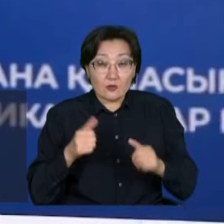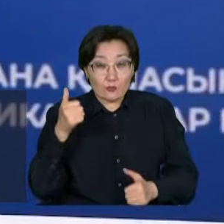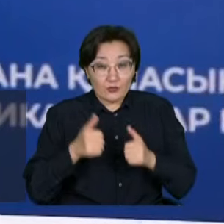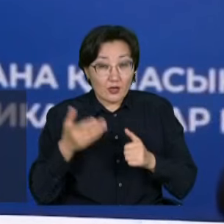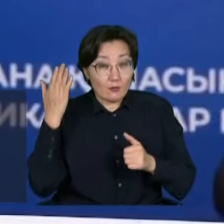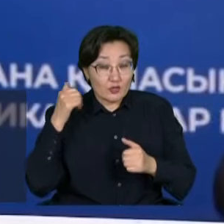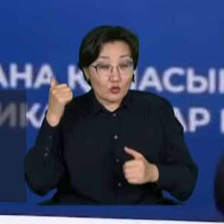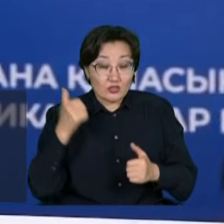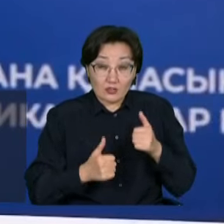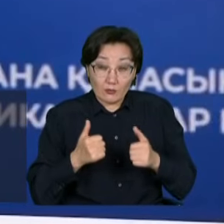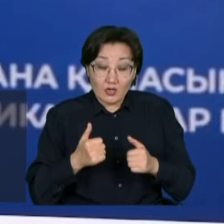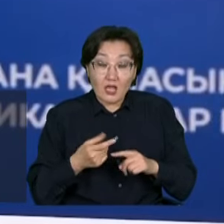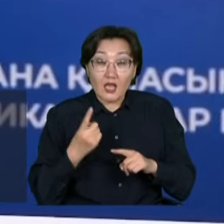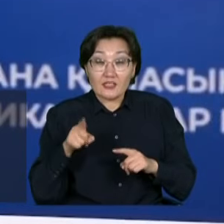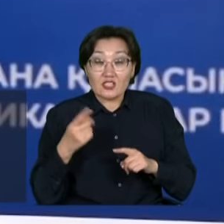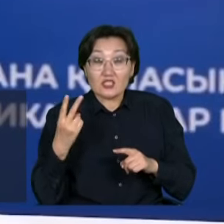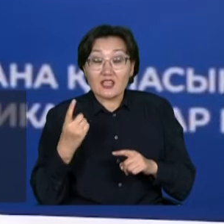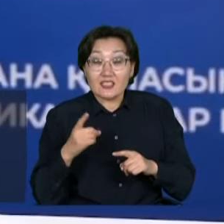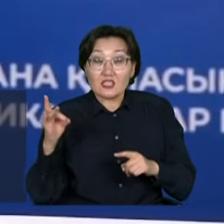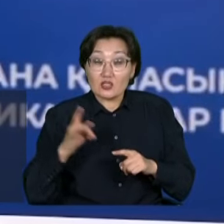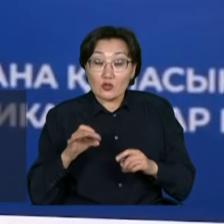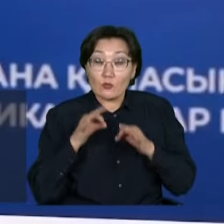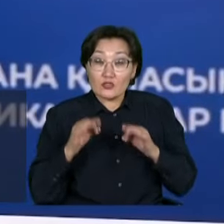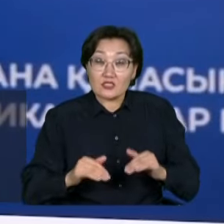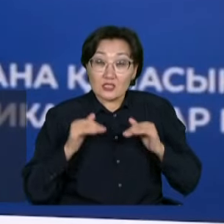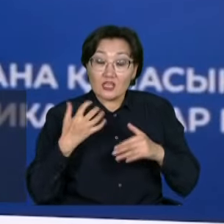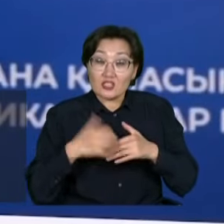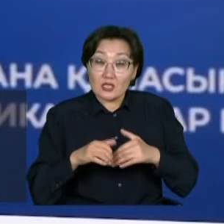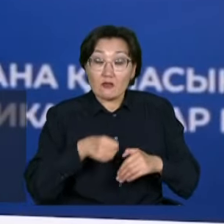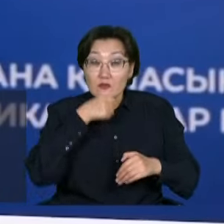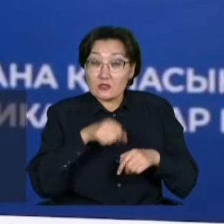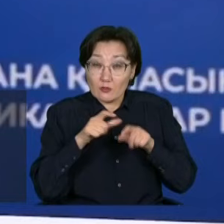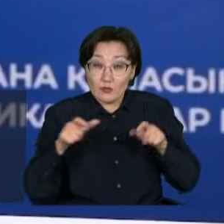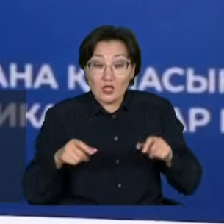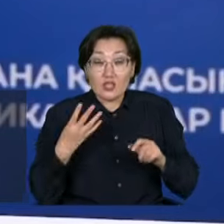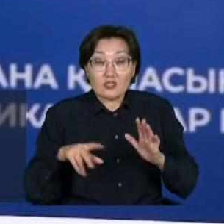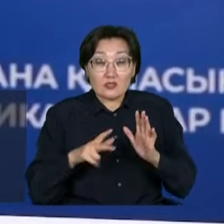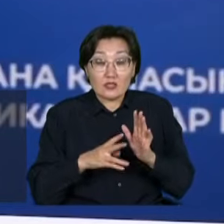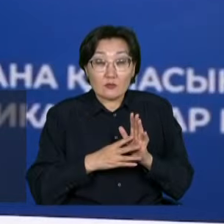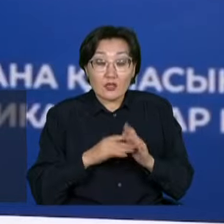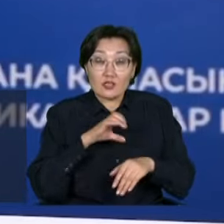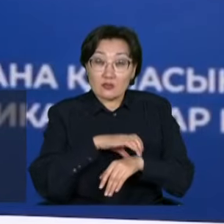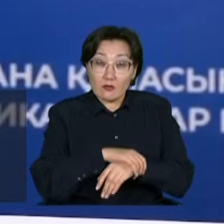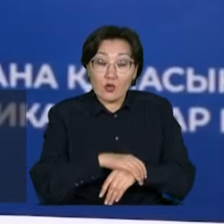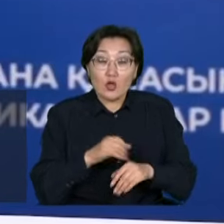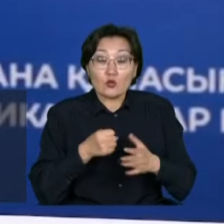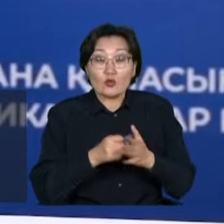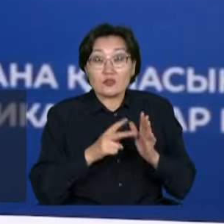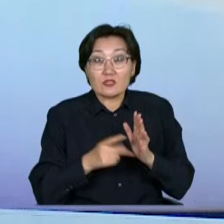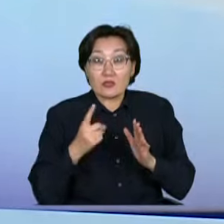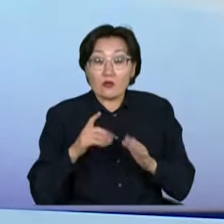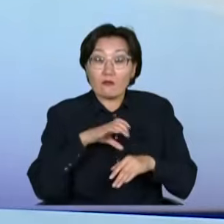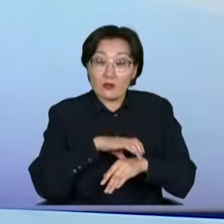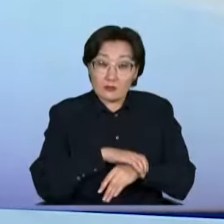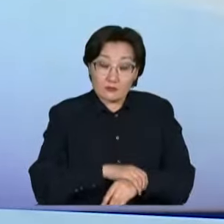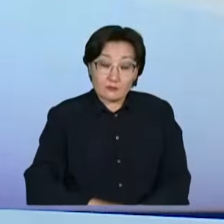предыдущей неделей в 1,1 раз. Отмечается рост среди взрослого населения с 49 случаев до 71 случая.